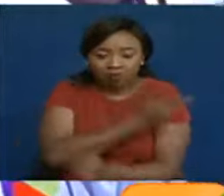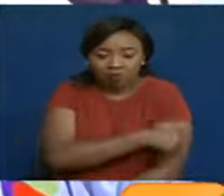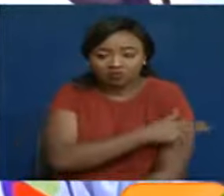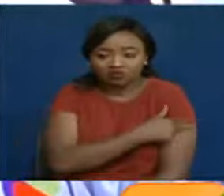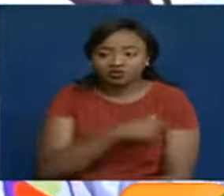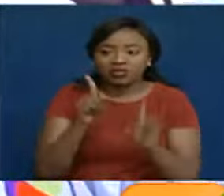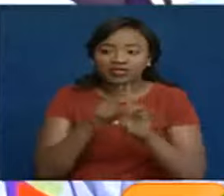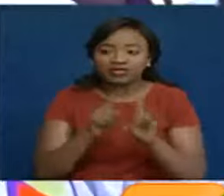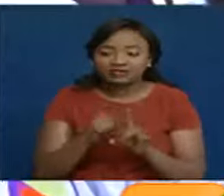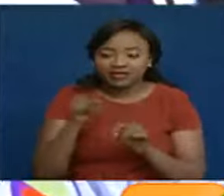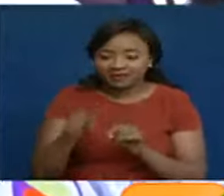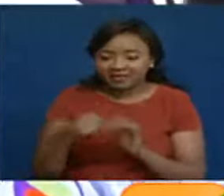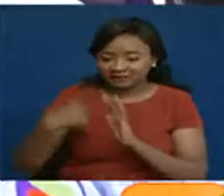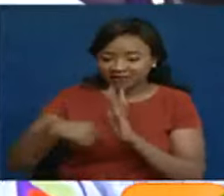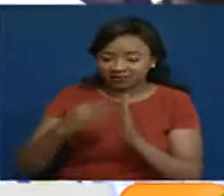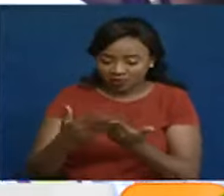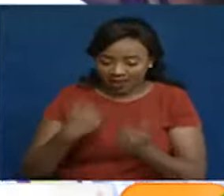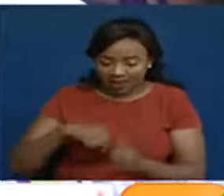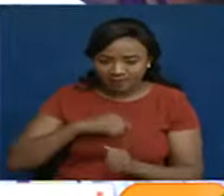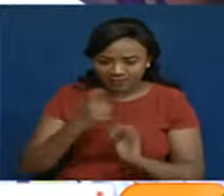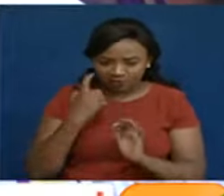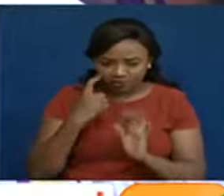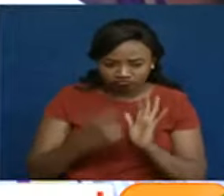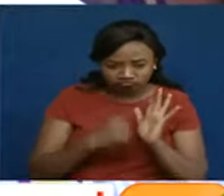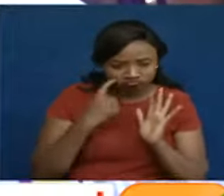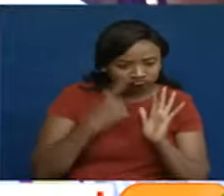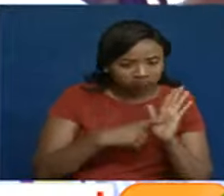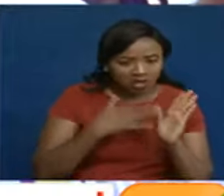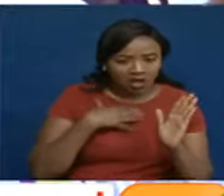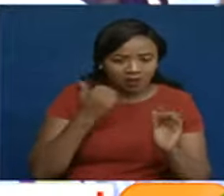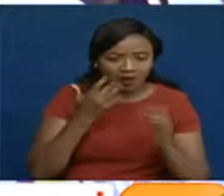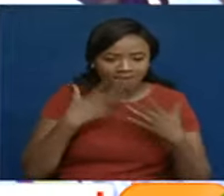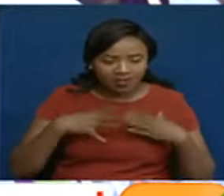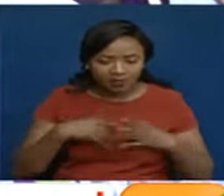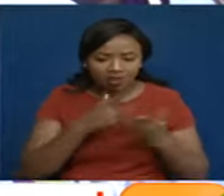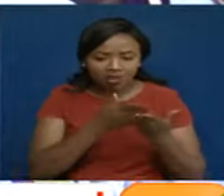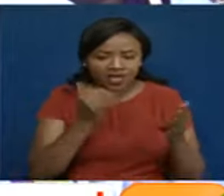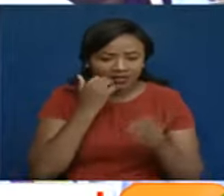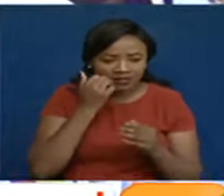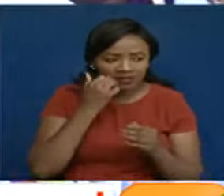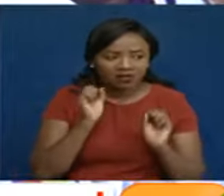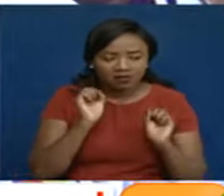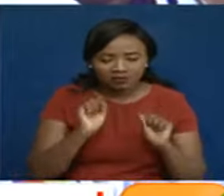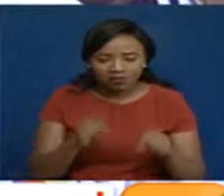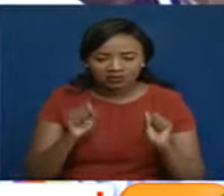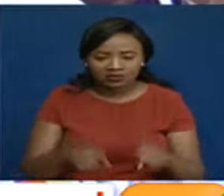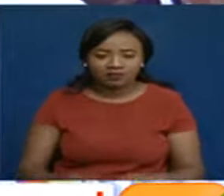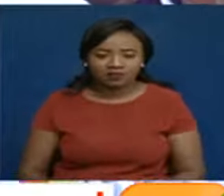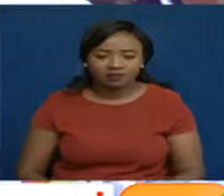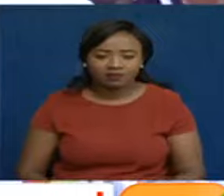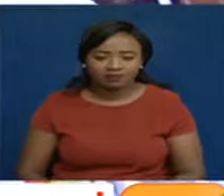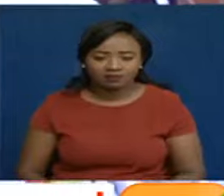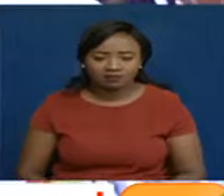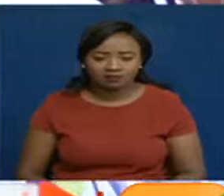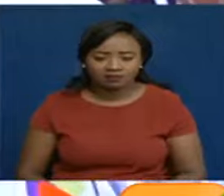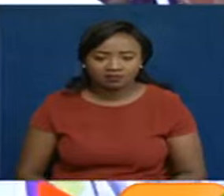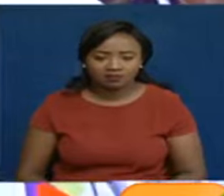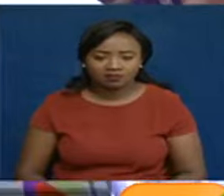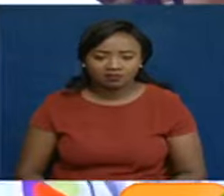in a diagnosis of our patients in our various types of diseases including from